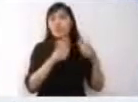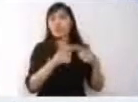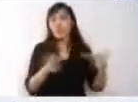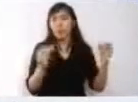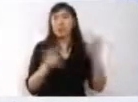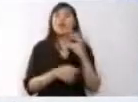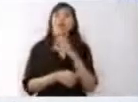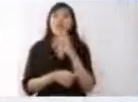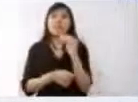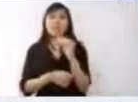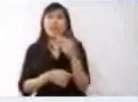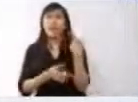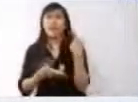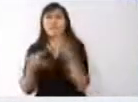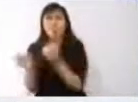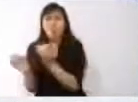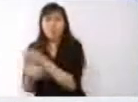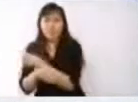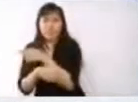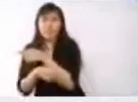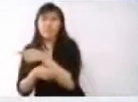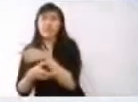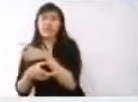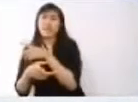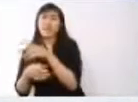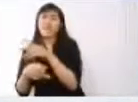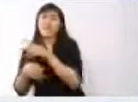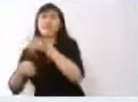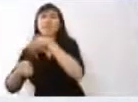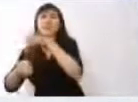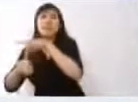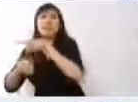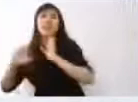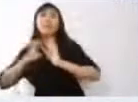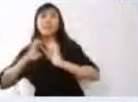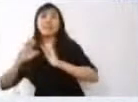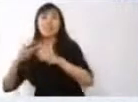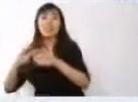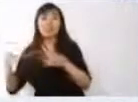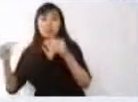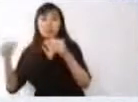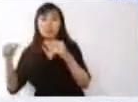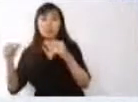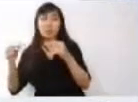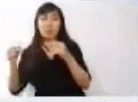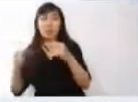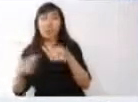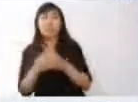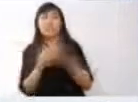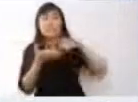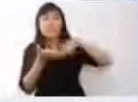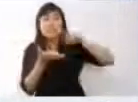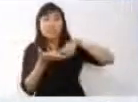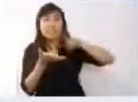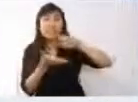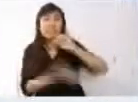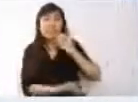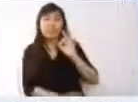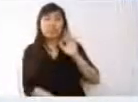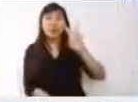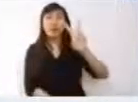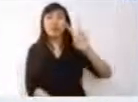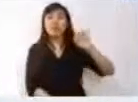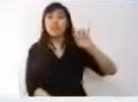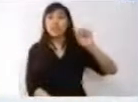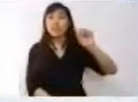naging strategy ng Japan para mapigilan ang mabilis na pagkalat ng virus? Gaano po sila naghigpit pagdating